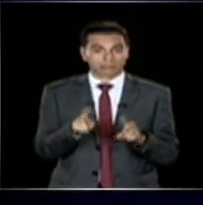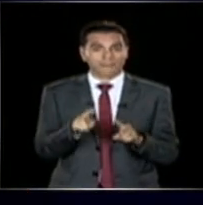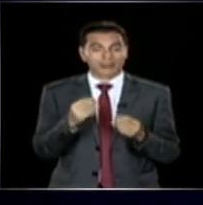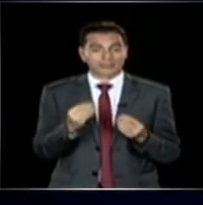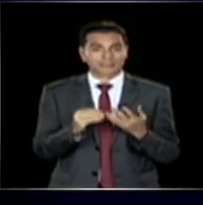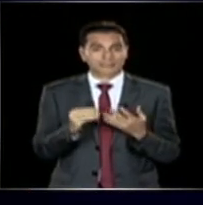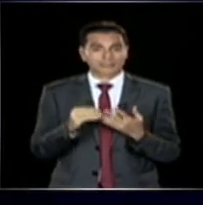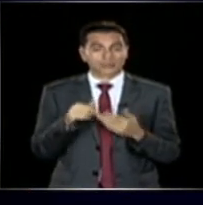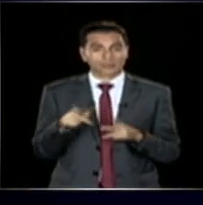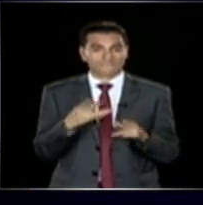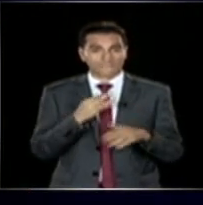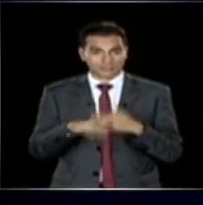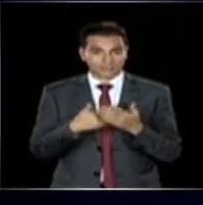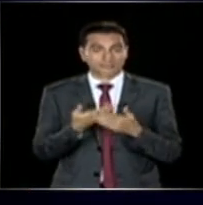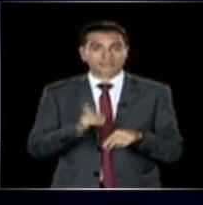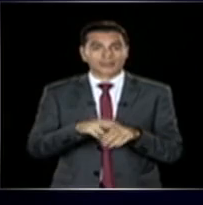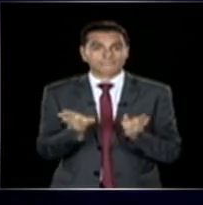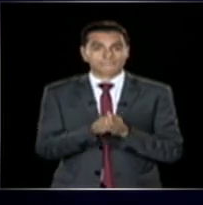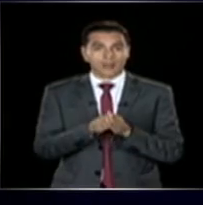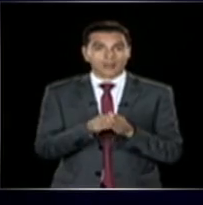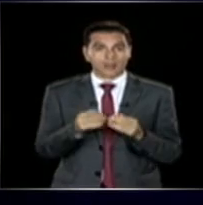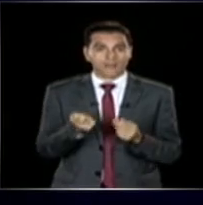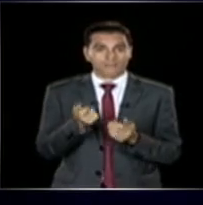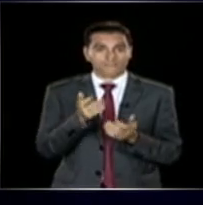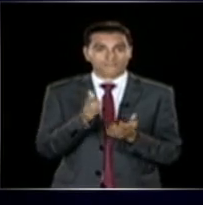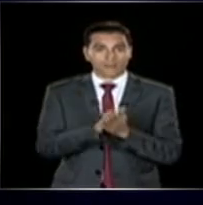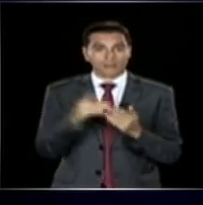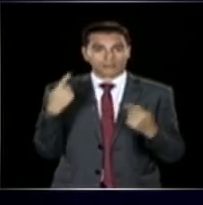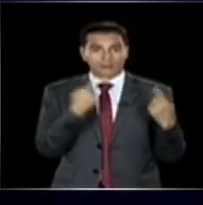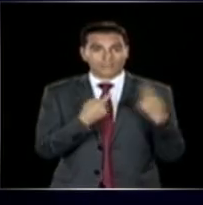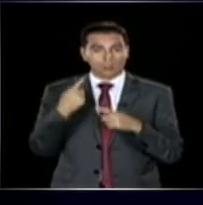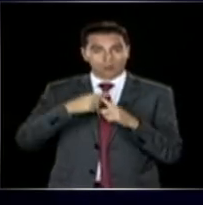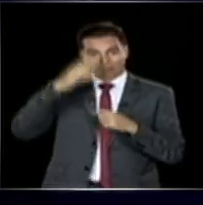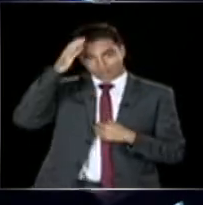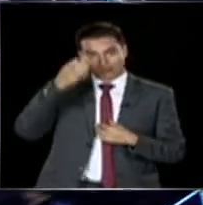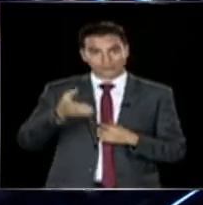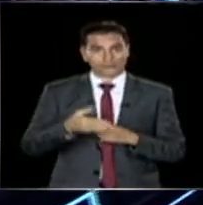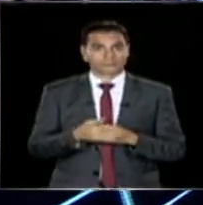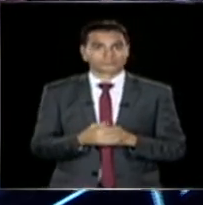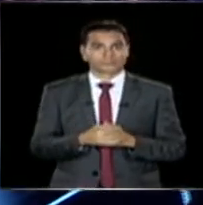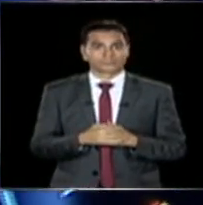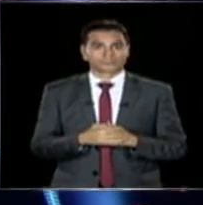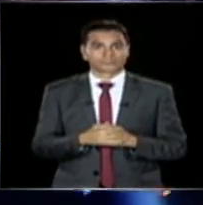الملعب. هنخرج فاصل وهنرجع مرة تانية مع فقرة ضربات الجزاء والعباقرة.